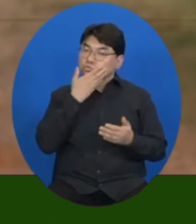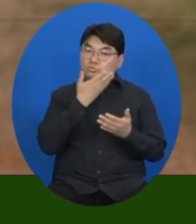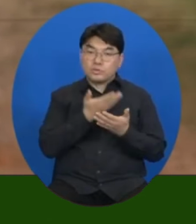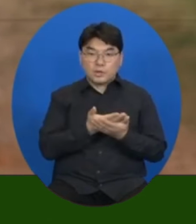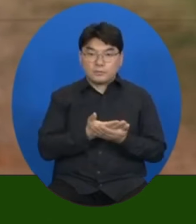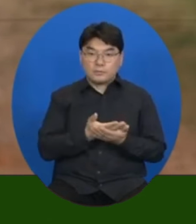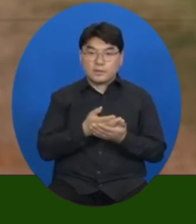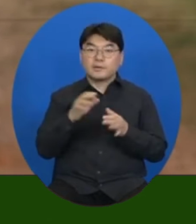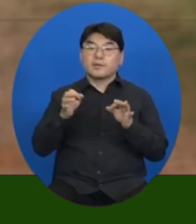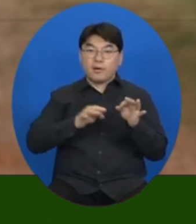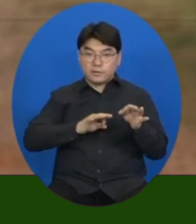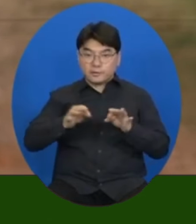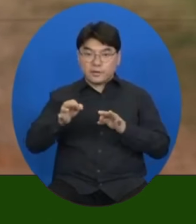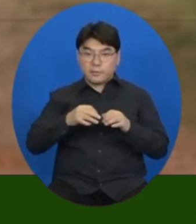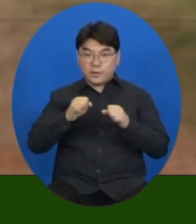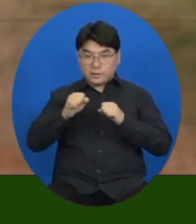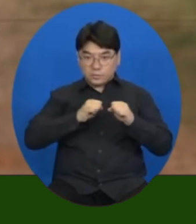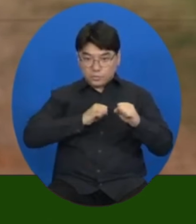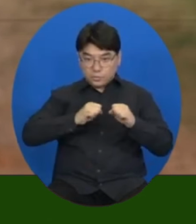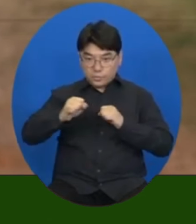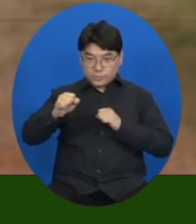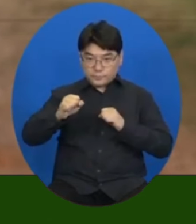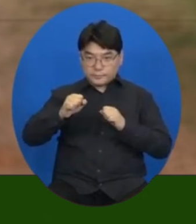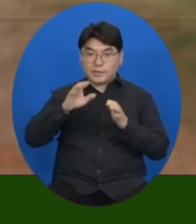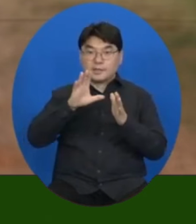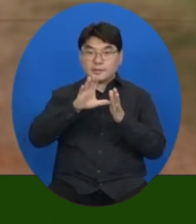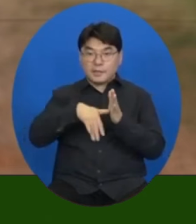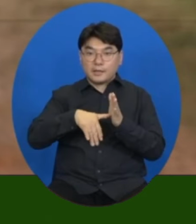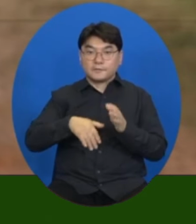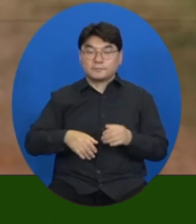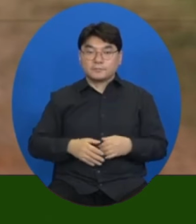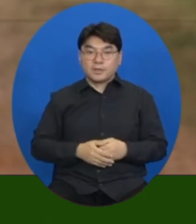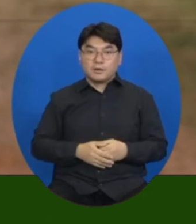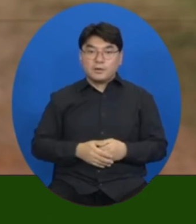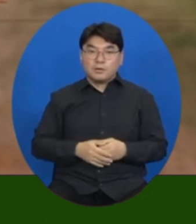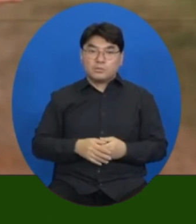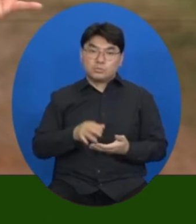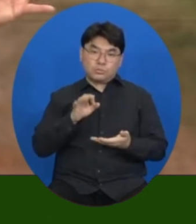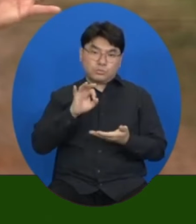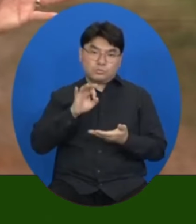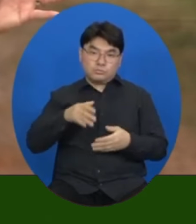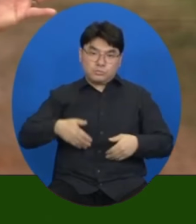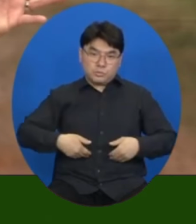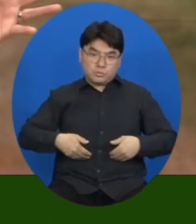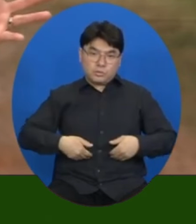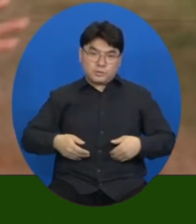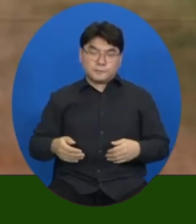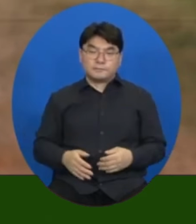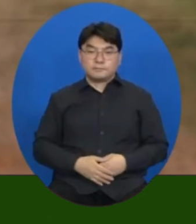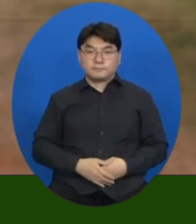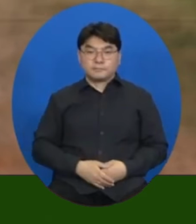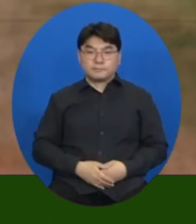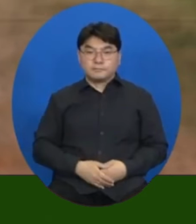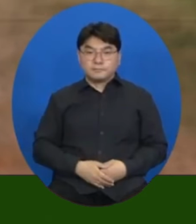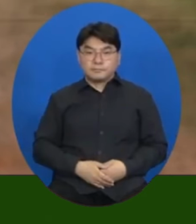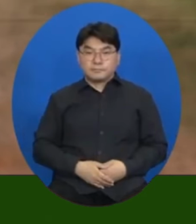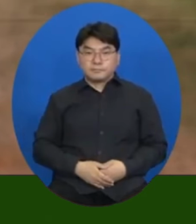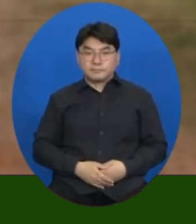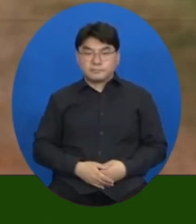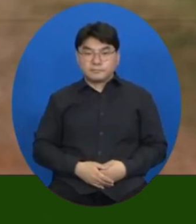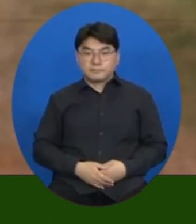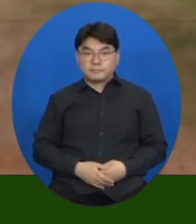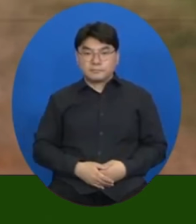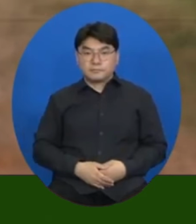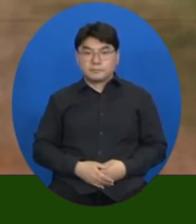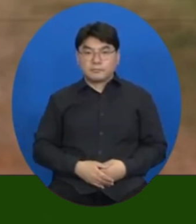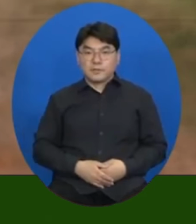우리가 경제 활동을함에 있어서 돈 없이 살아갈 수 없는 우리는 시대에 살고 있습니다